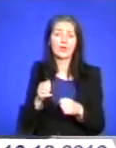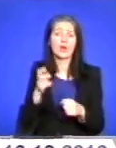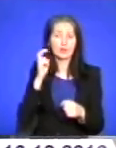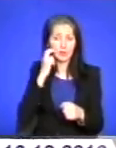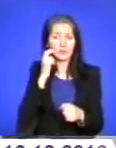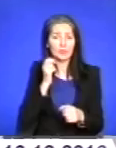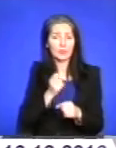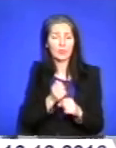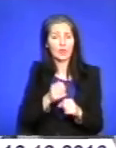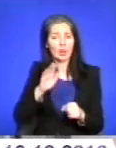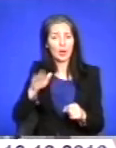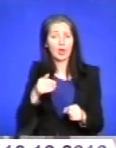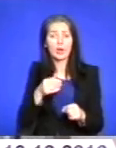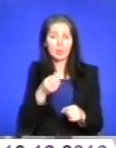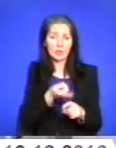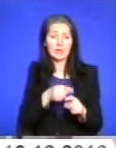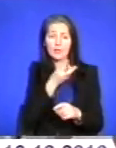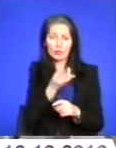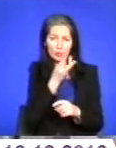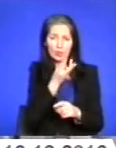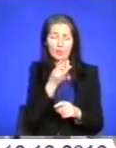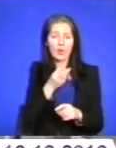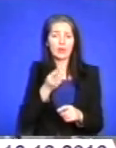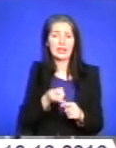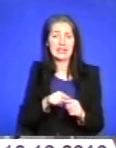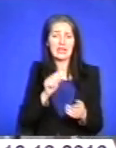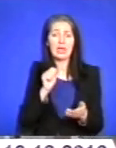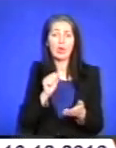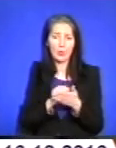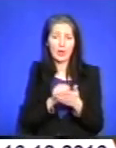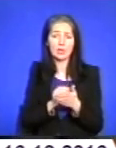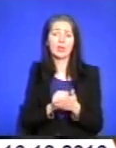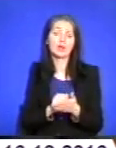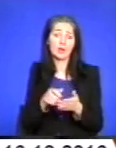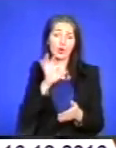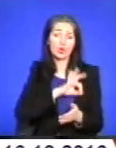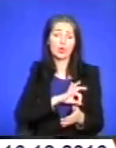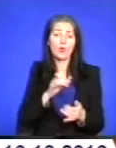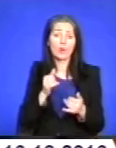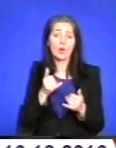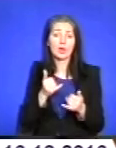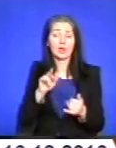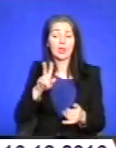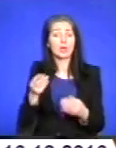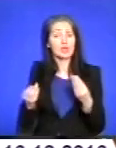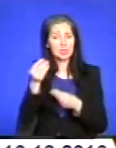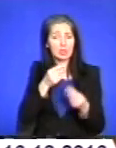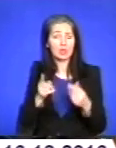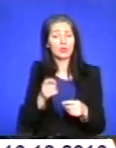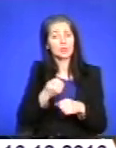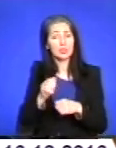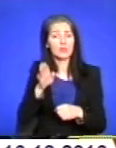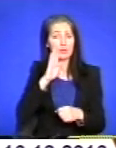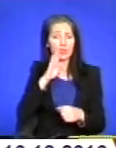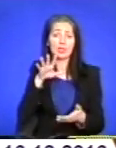матеріал використовував для шантажу, аби змусити дівчат займатися проституцією. На даний час особі повідомлено про підозру у вчиненні злочинів,